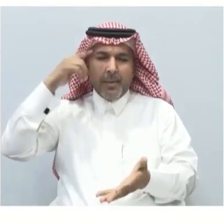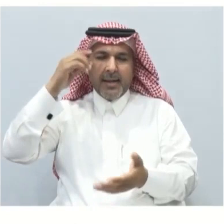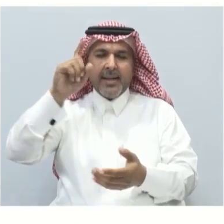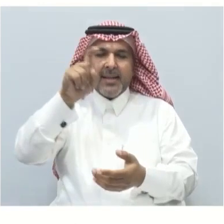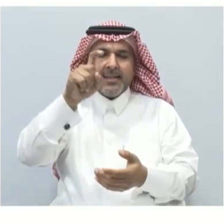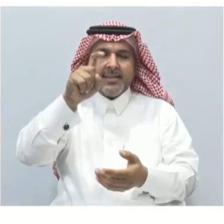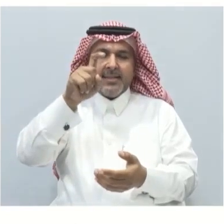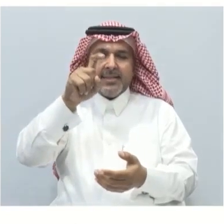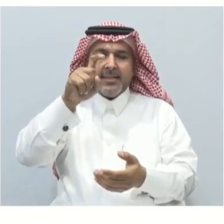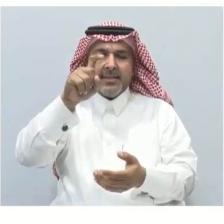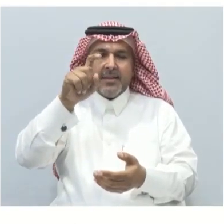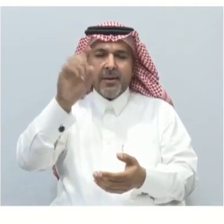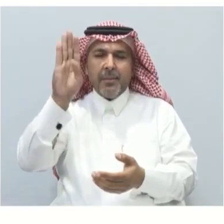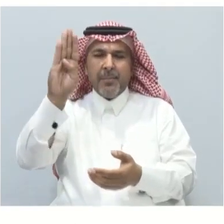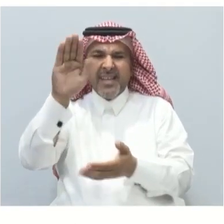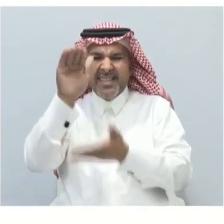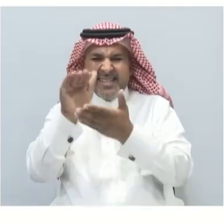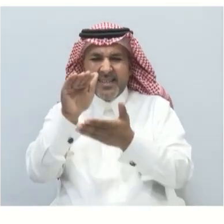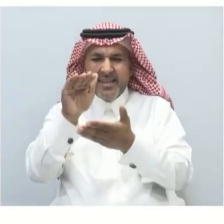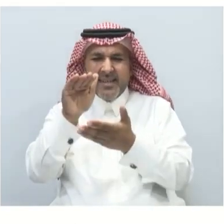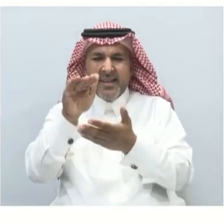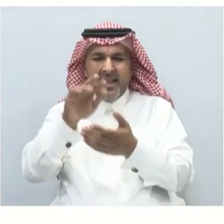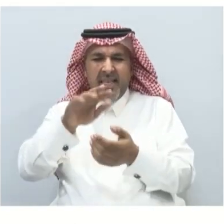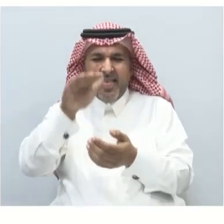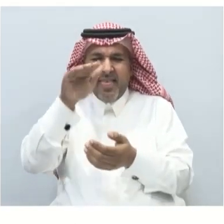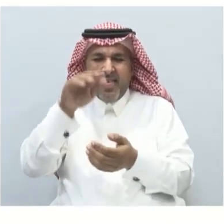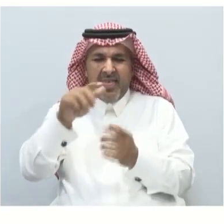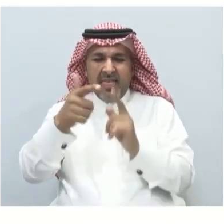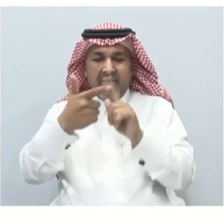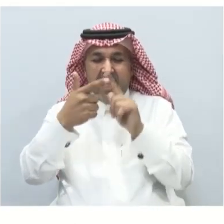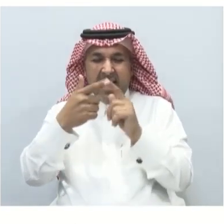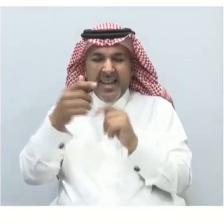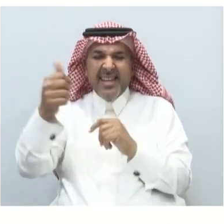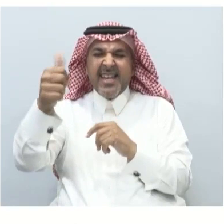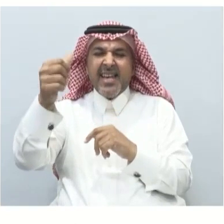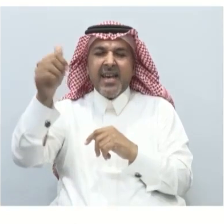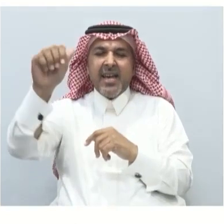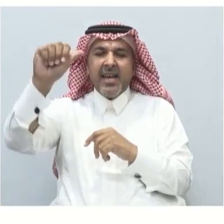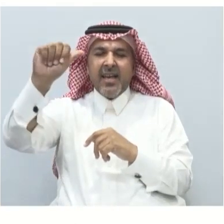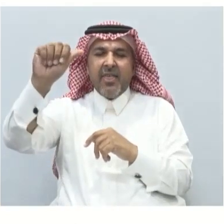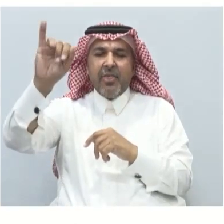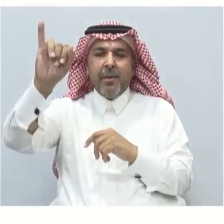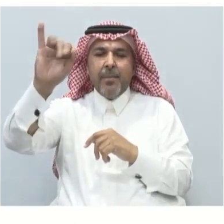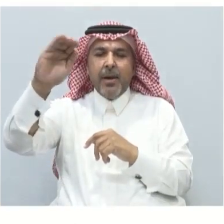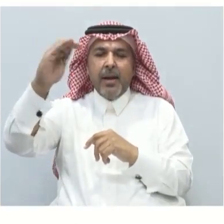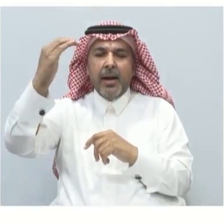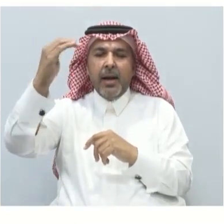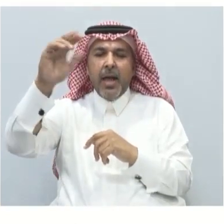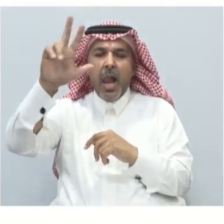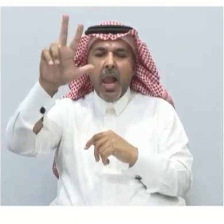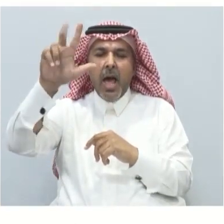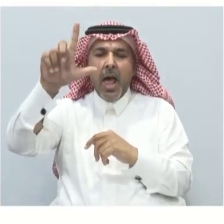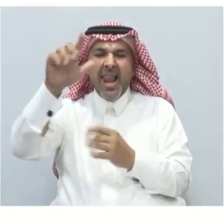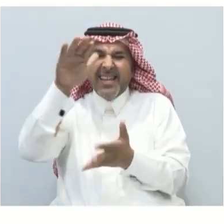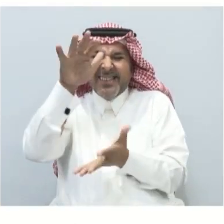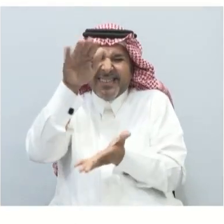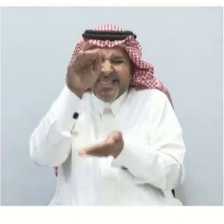كذلك لو كان اكبر من او يساوي حتن طبق نفس العمليه يعني تماما بس نحط يساوي بنفس المساله اذا